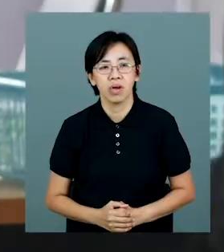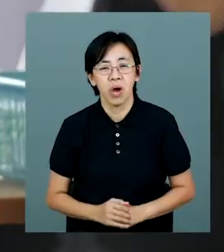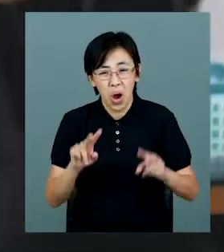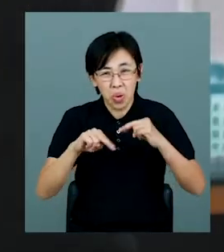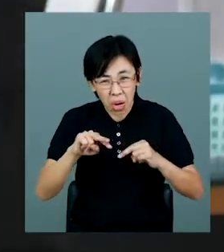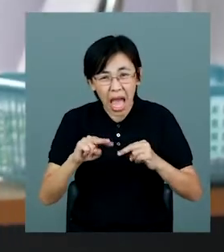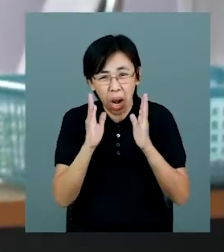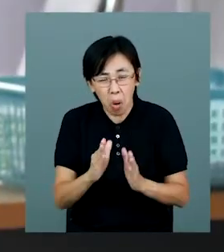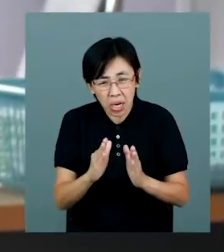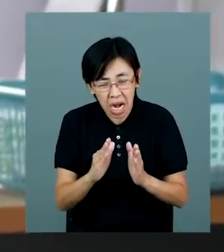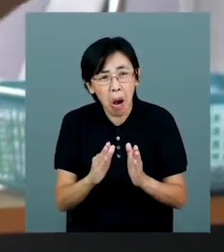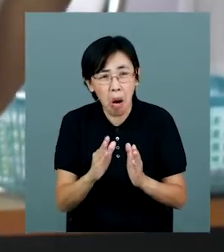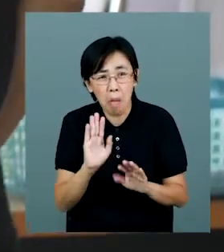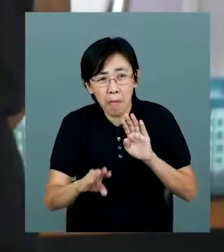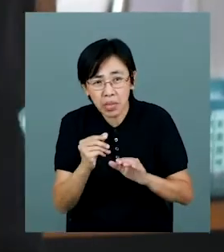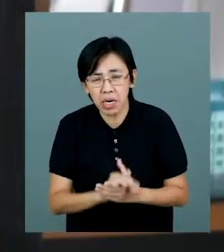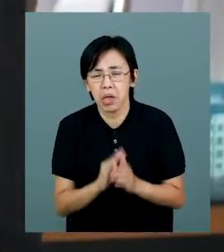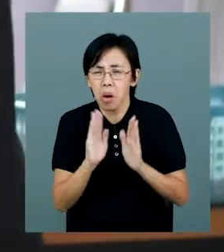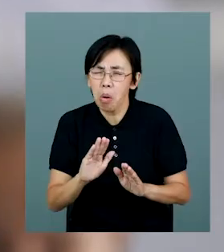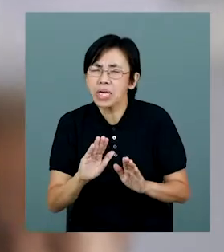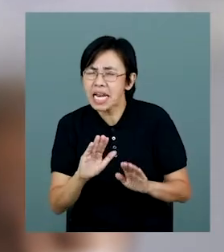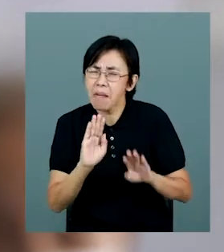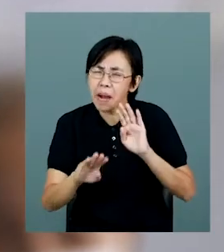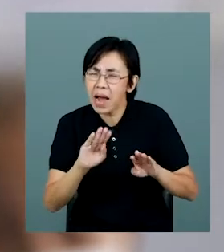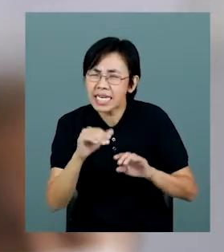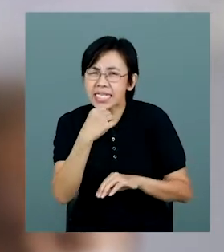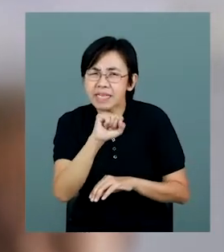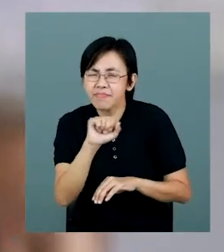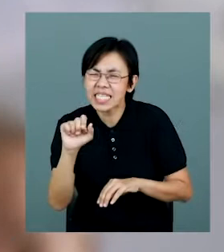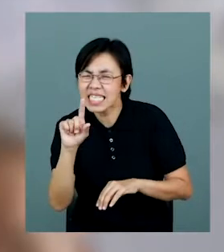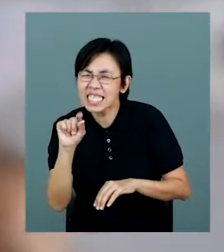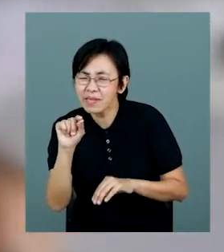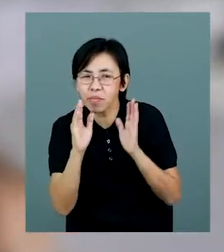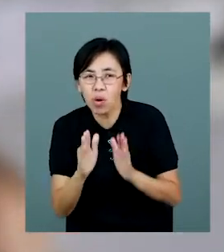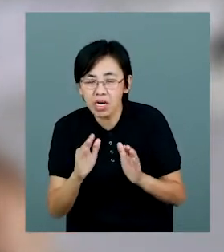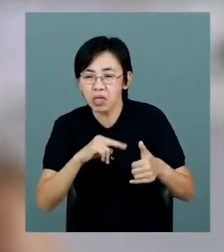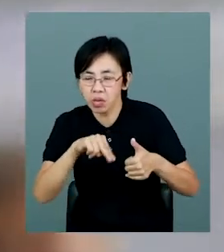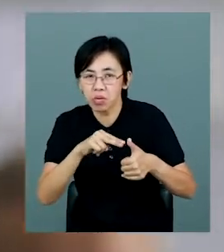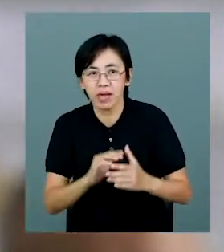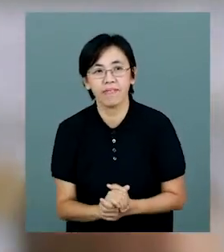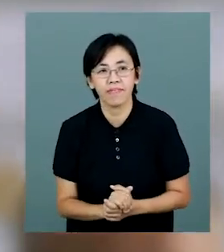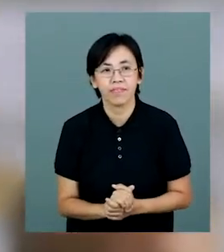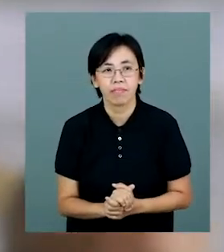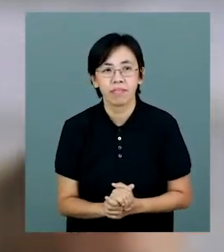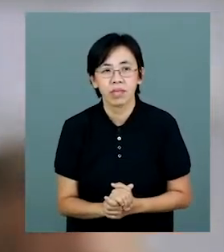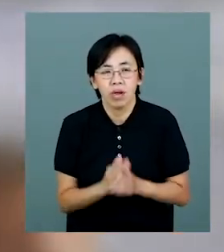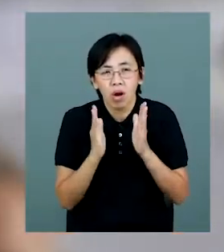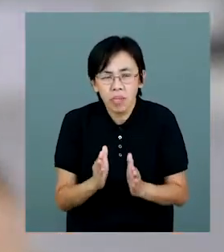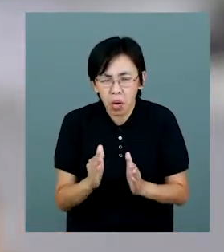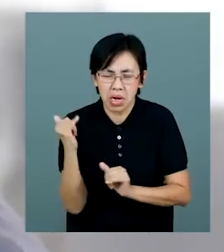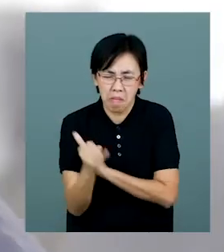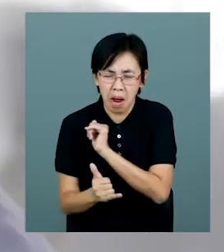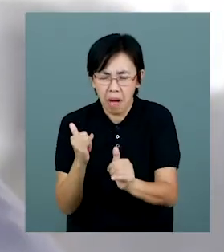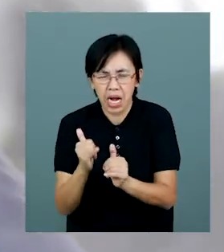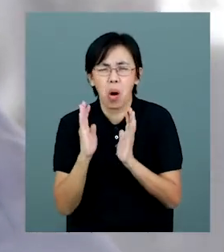วันนึงมีกี่เคสครับที่ต้องดูแล ที่ต้องดูแลประมาณ10กว่า20ประมาณนี้ครับเพราะว่า ในบางวันอ่ะครับค